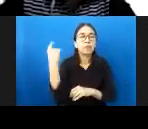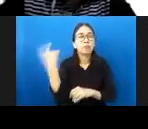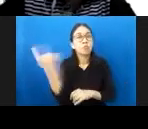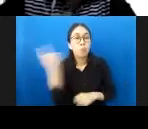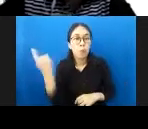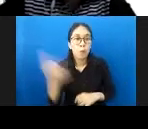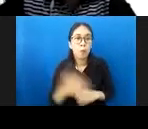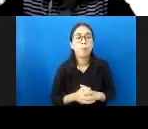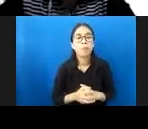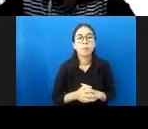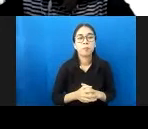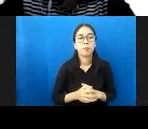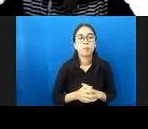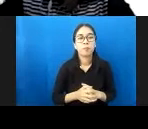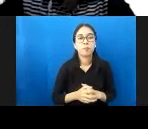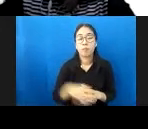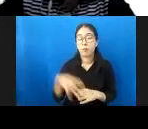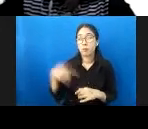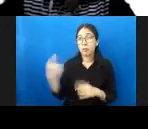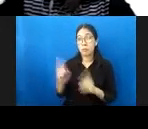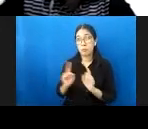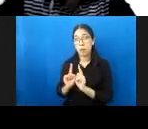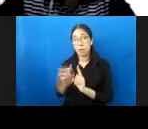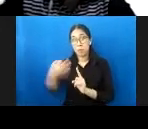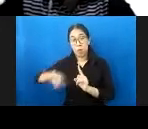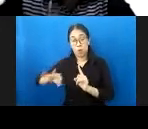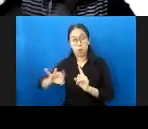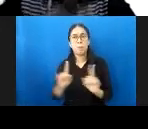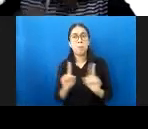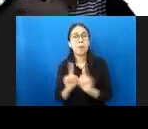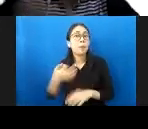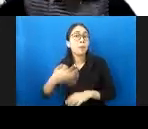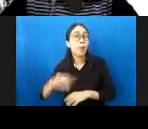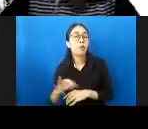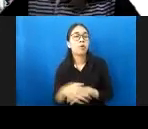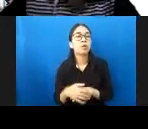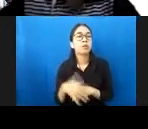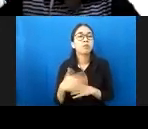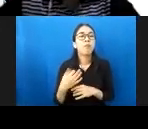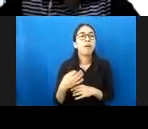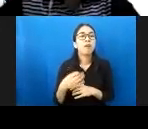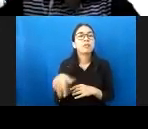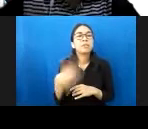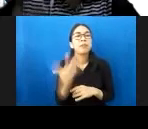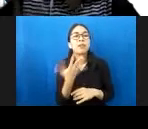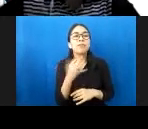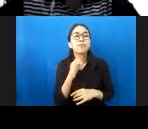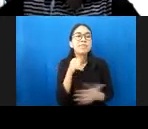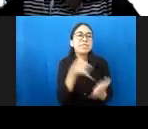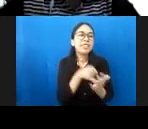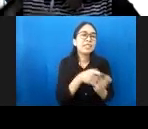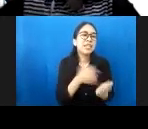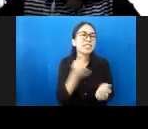kemudian kami sebagai pendamping baru juga menjelaskan tentang bagaimana cara pengisian identitas,